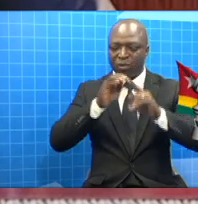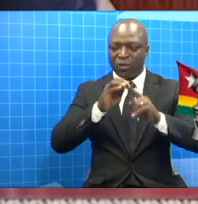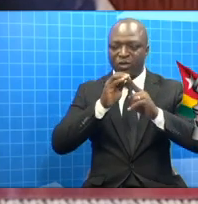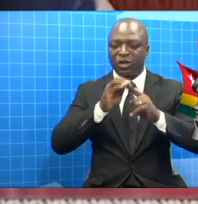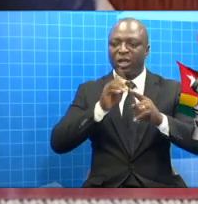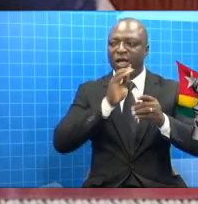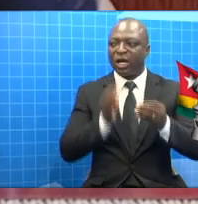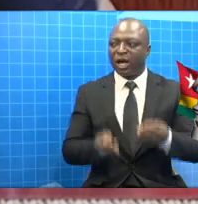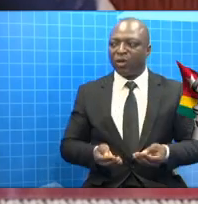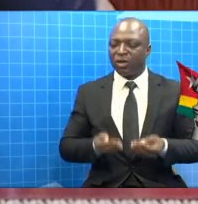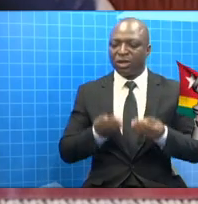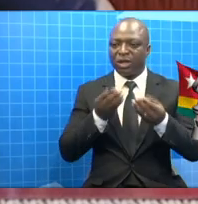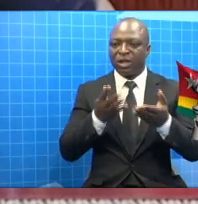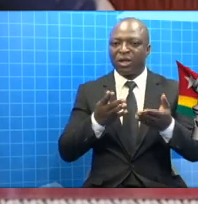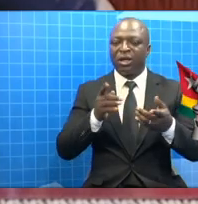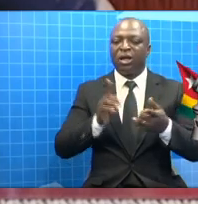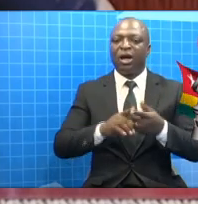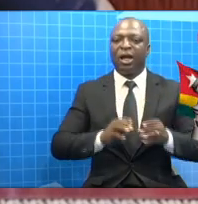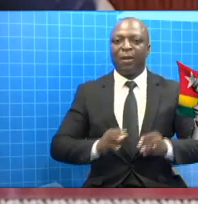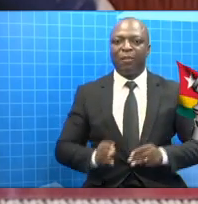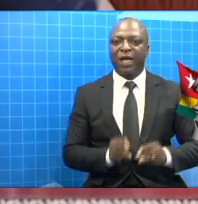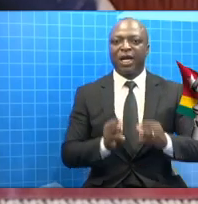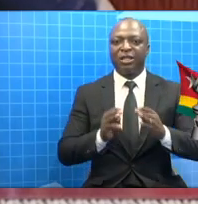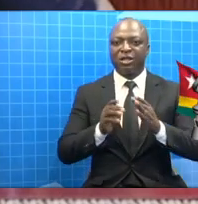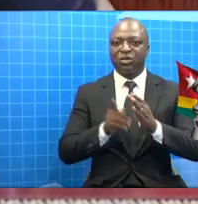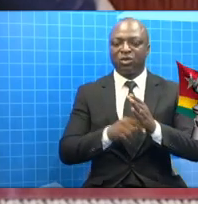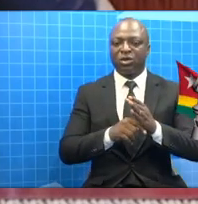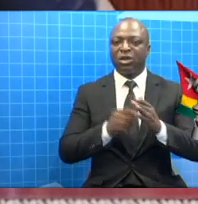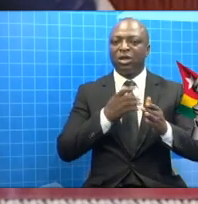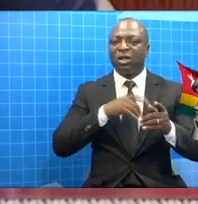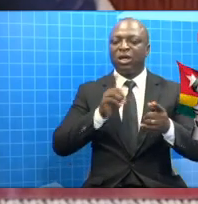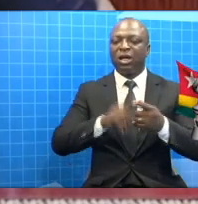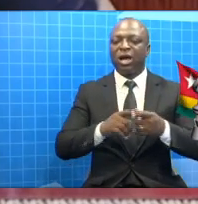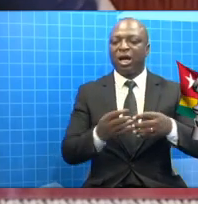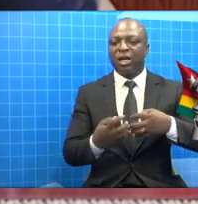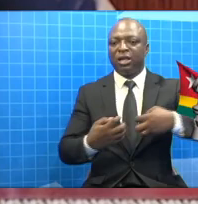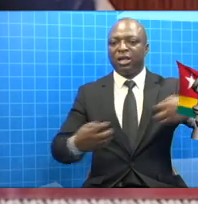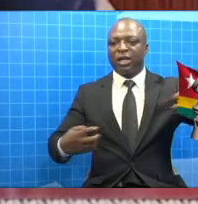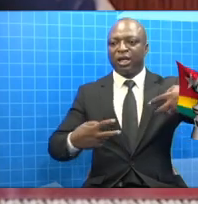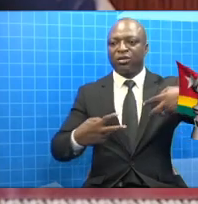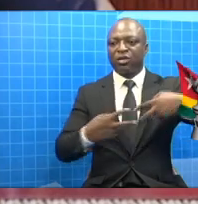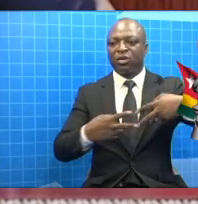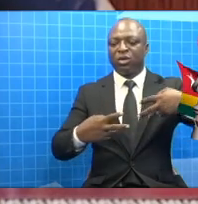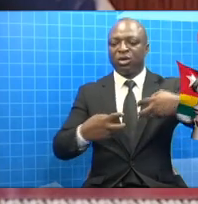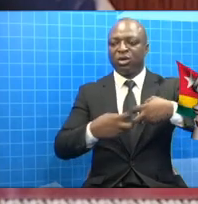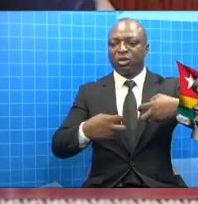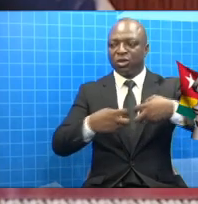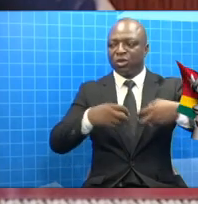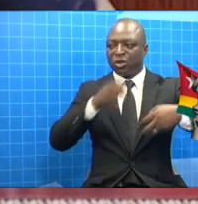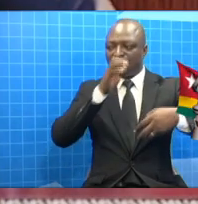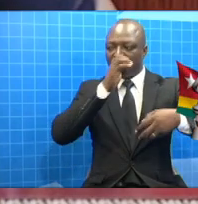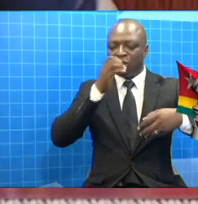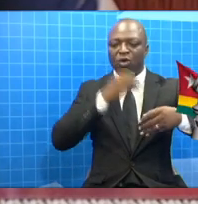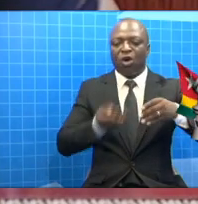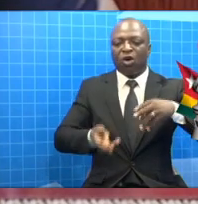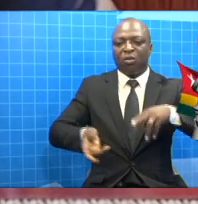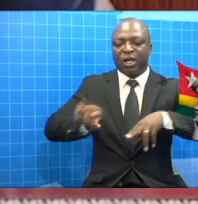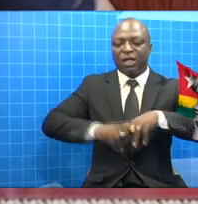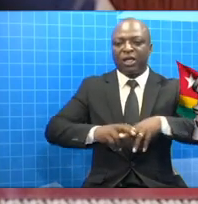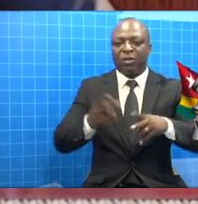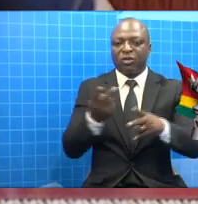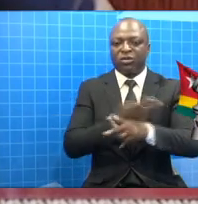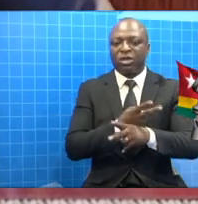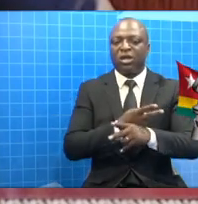est accordée à la mécanisation et à l'irrigation pour augmenter la productivité et